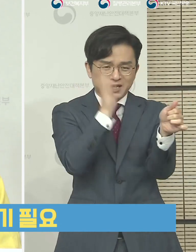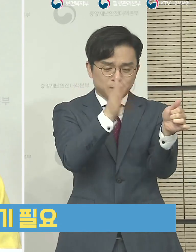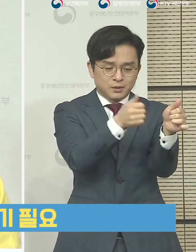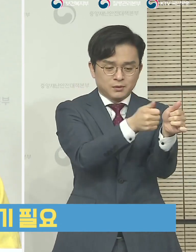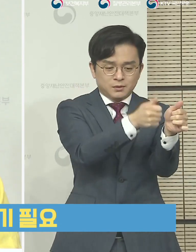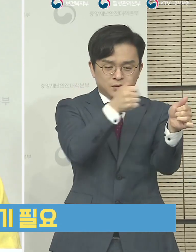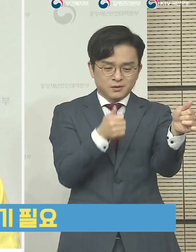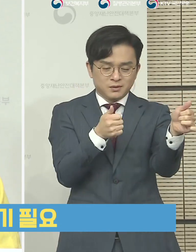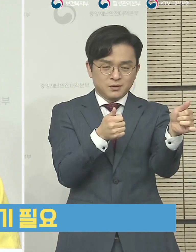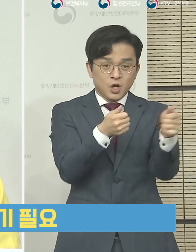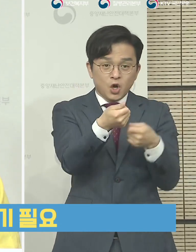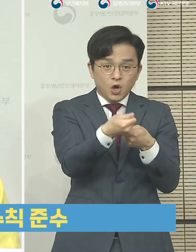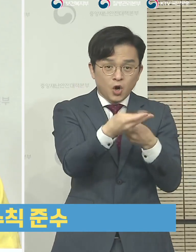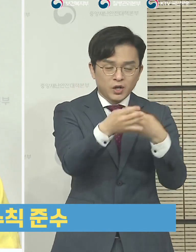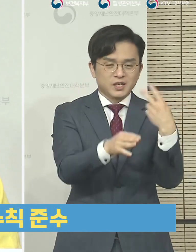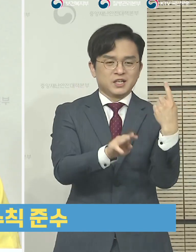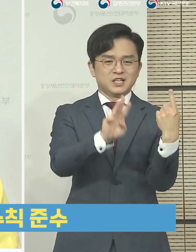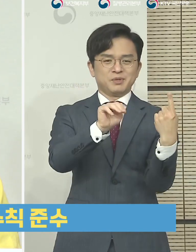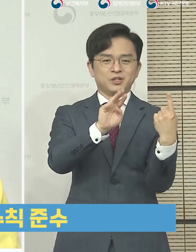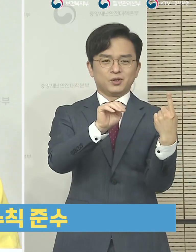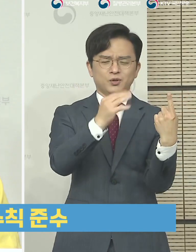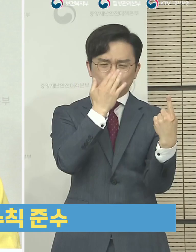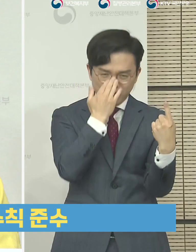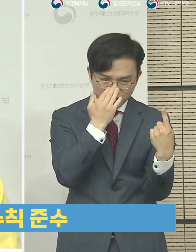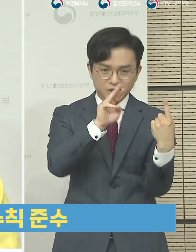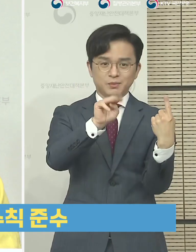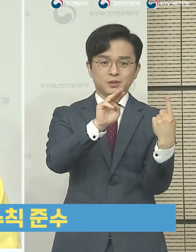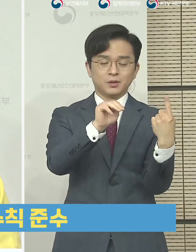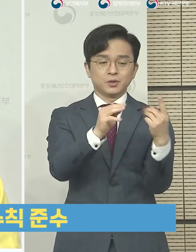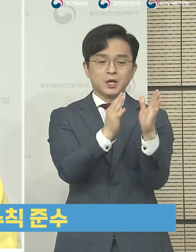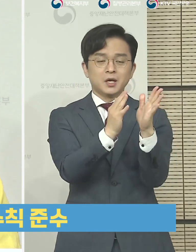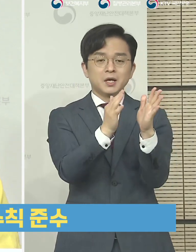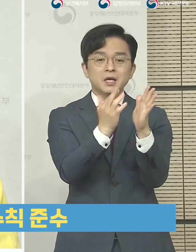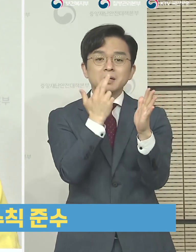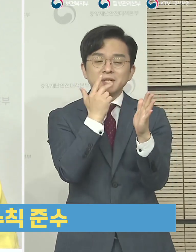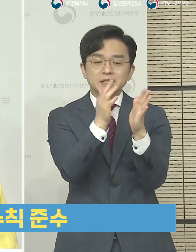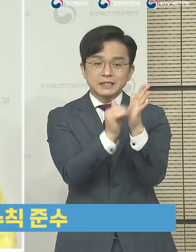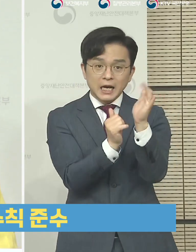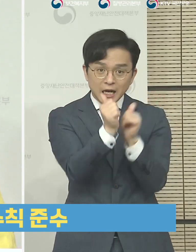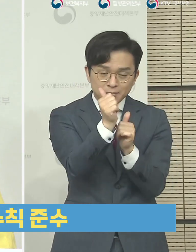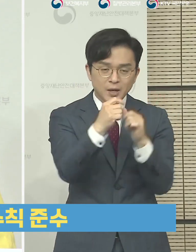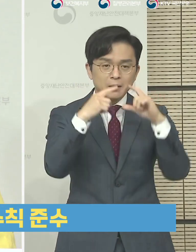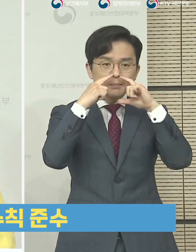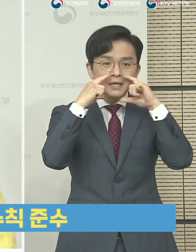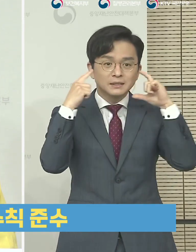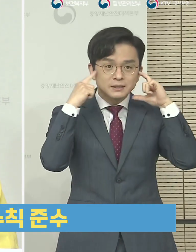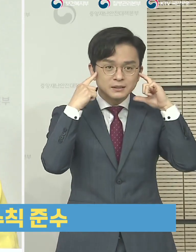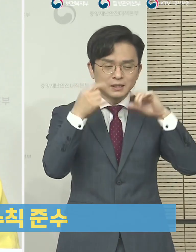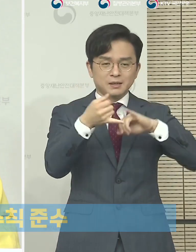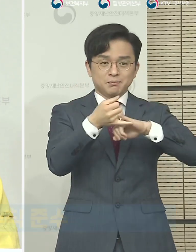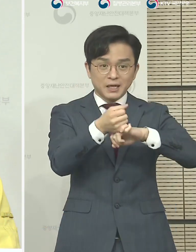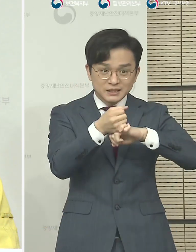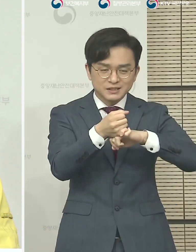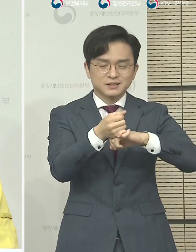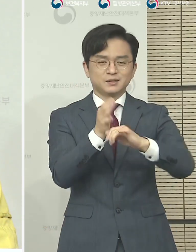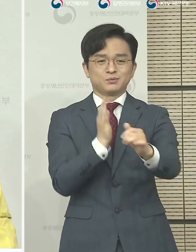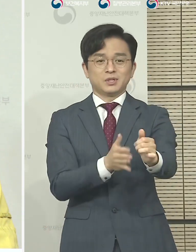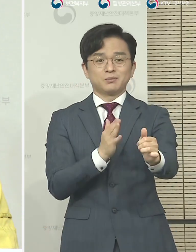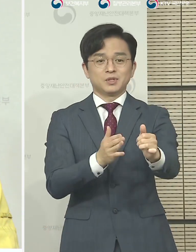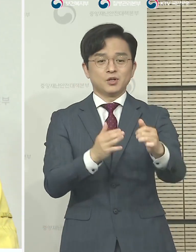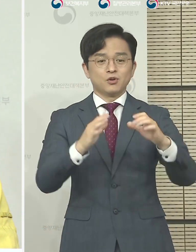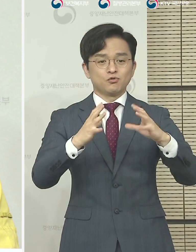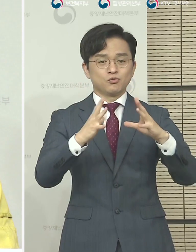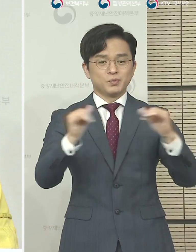거리를 둘 것을 당부드리고 발열 체크, 비닐 장갑 사용 등 수칙을 잘 지켜주시기 바랍니다. 국민의